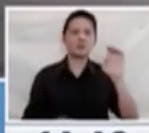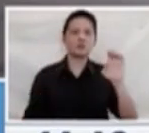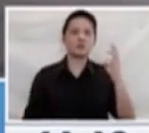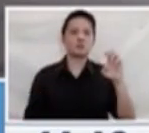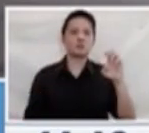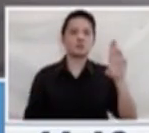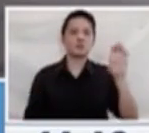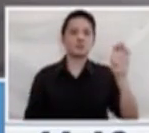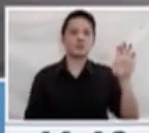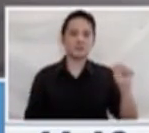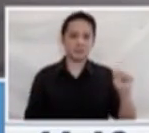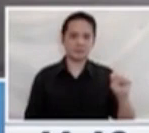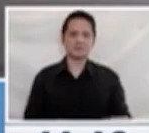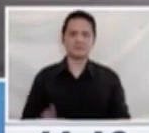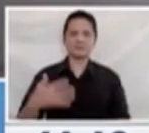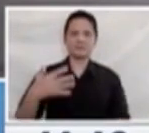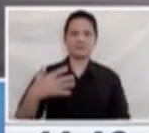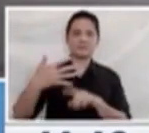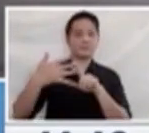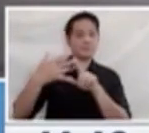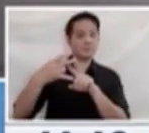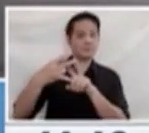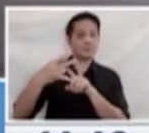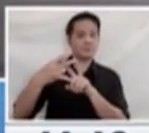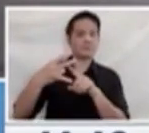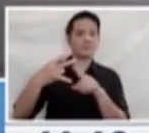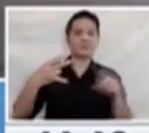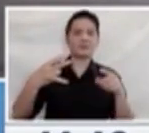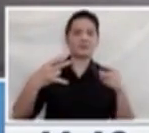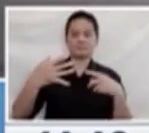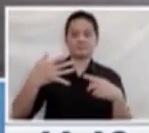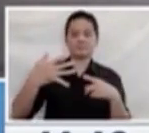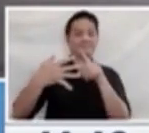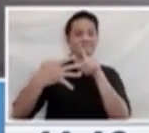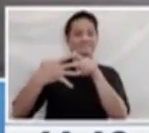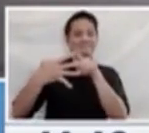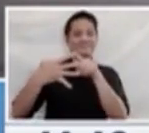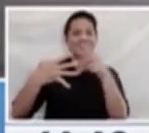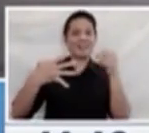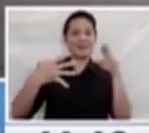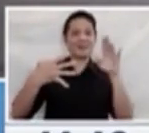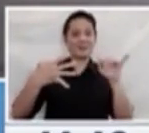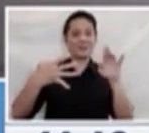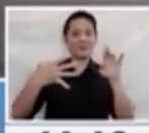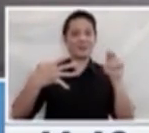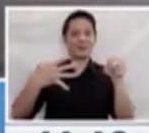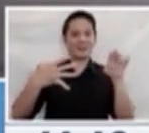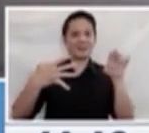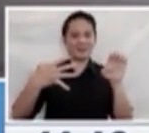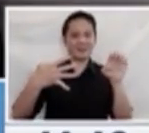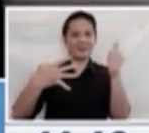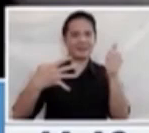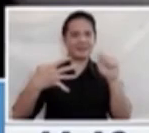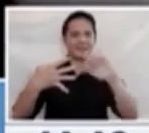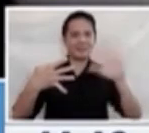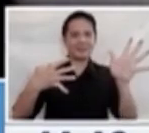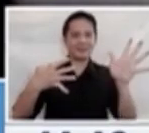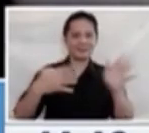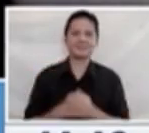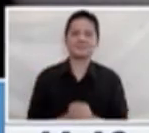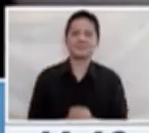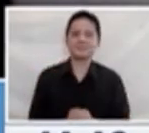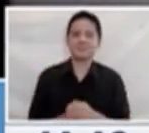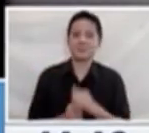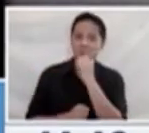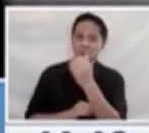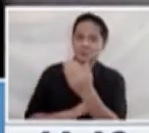opisyalis ng mga departamento nito na gamitin po ang lahat ng resources ng ating gobyerno, no, para masiguradong makauwi ngayong linggo ang